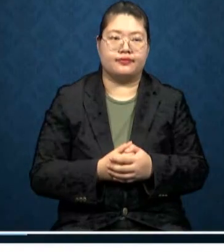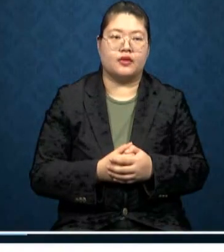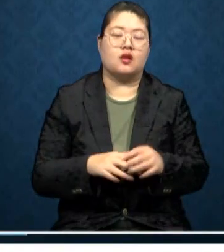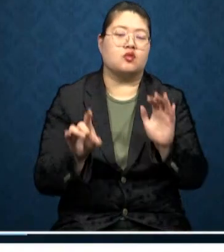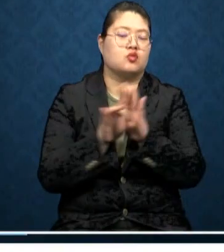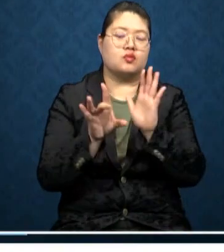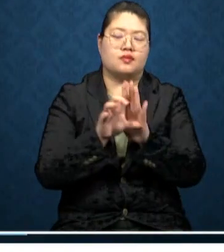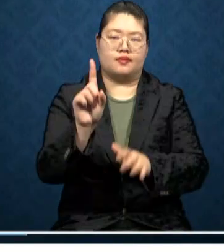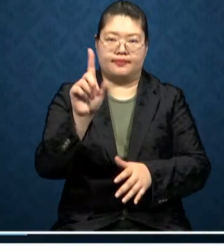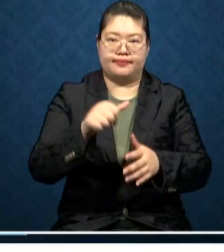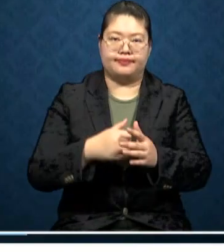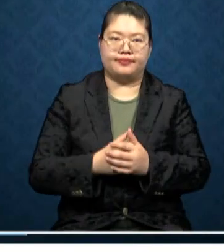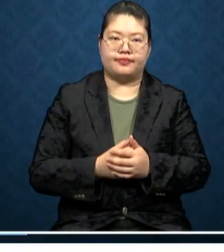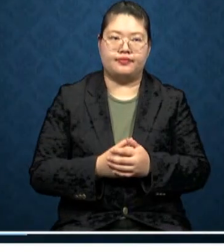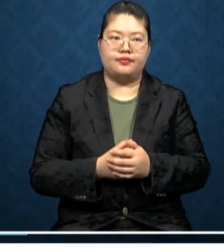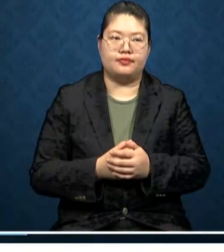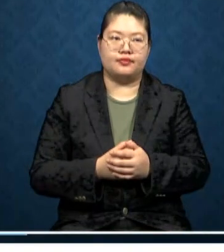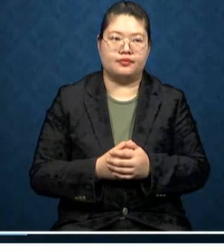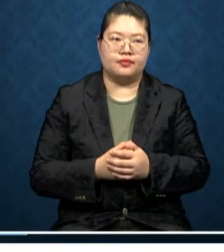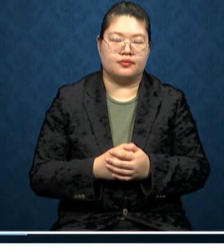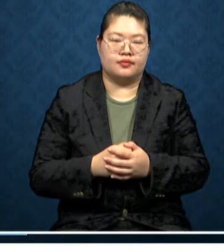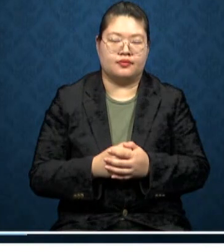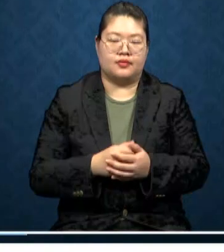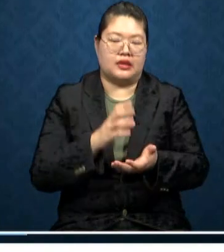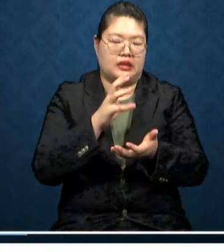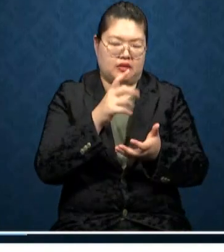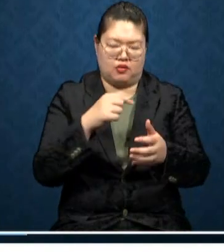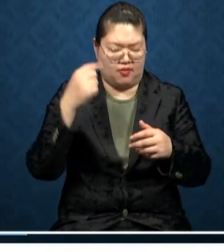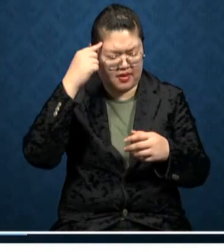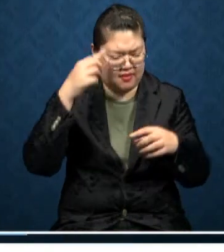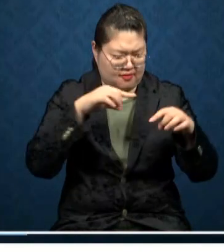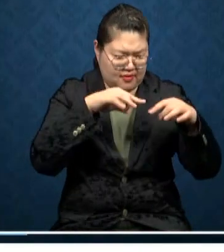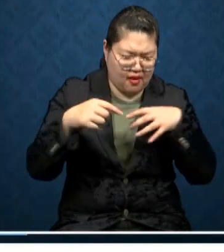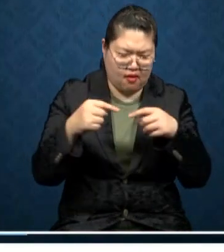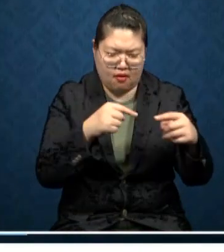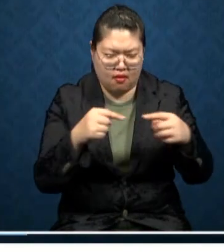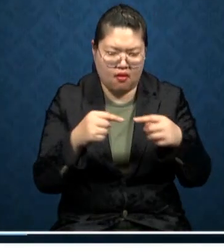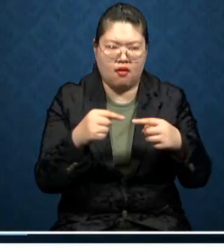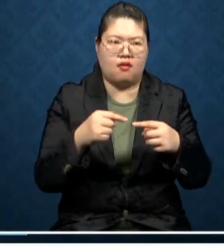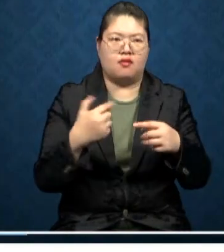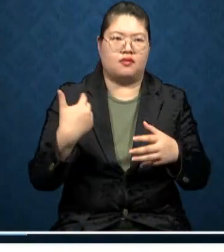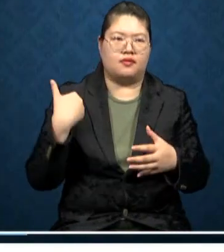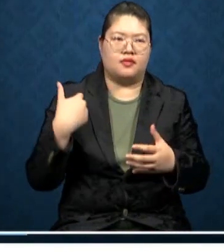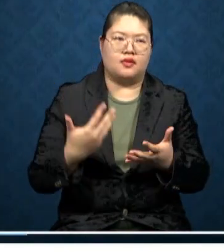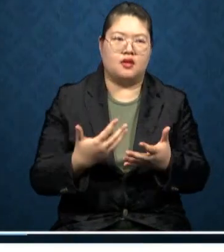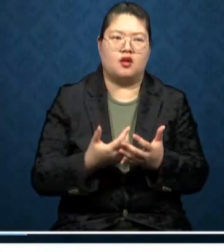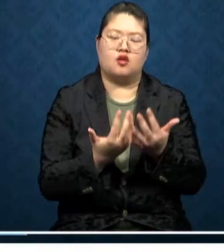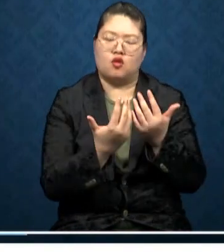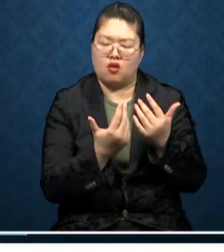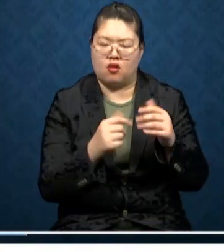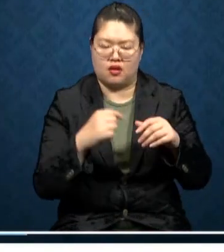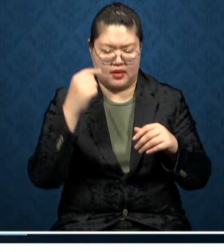สุดท้ายครับแก้วร้าวรอวันแตกไม่ติดต่อต้องหลอม